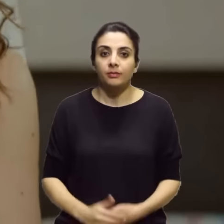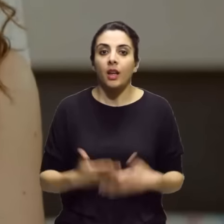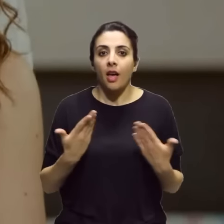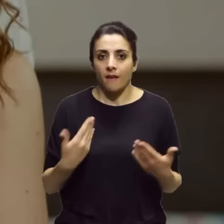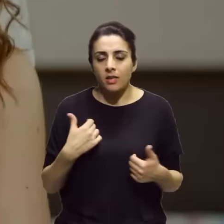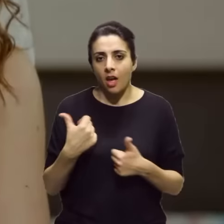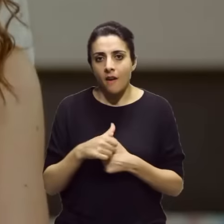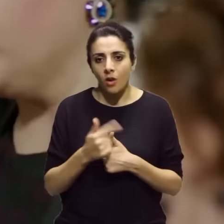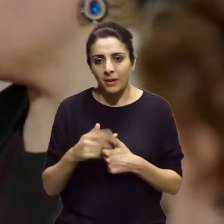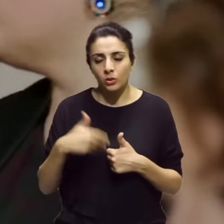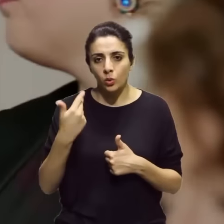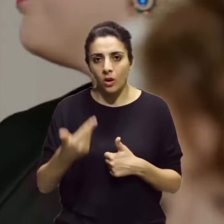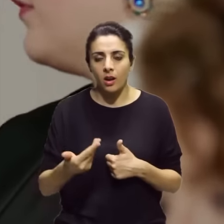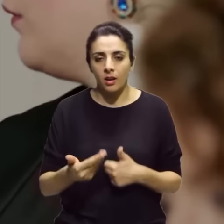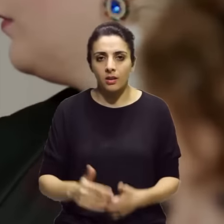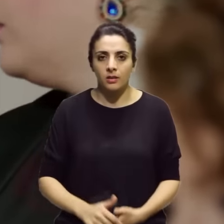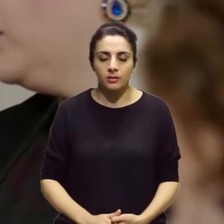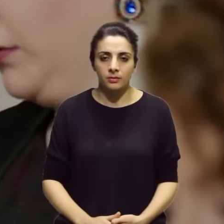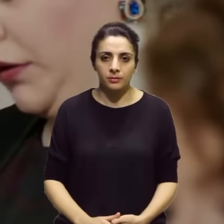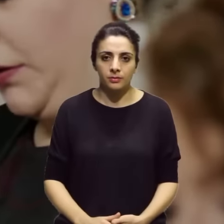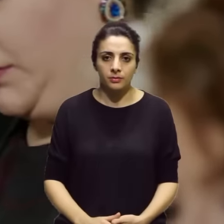Evet evleniyorum ben birazdan.